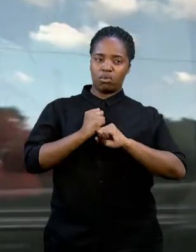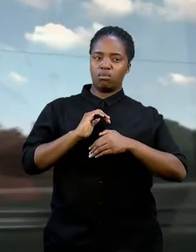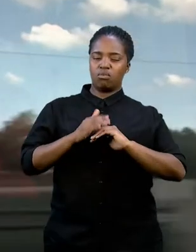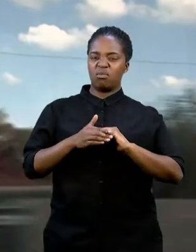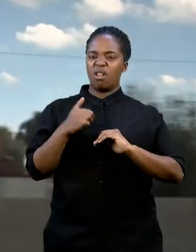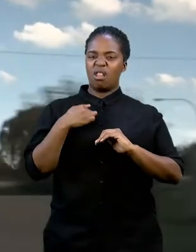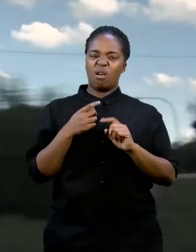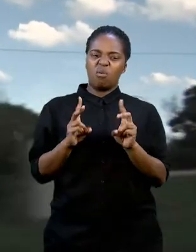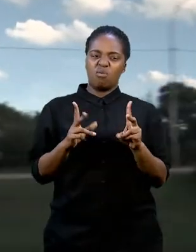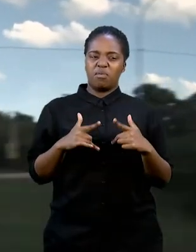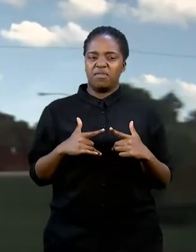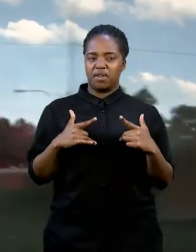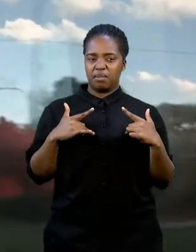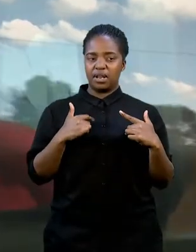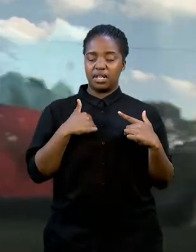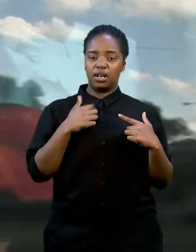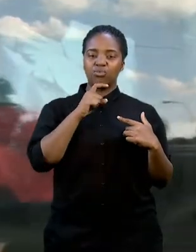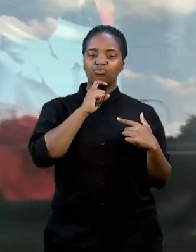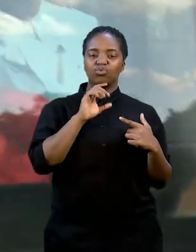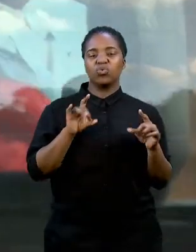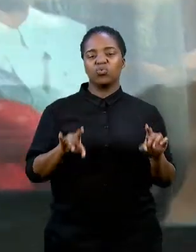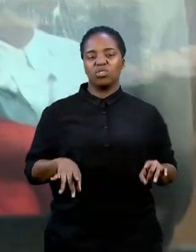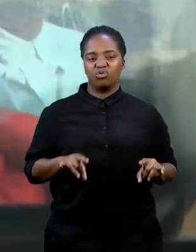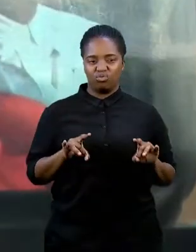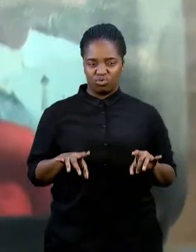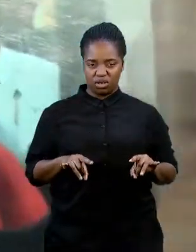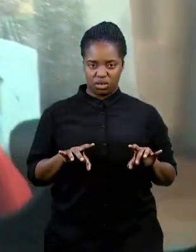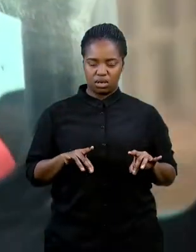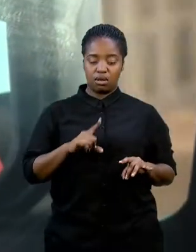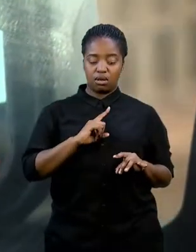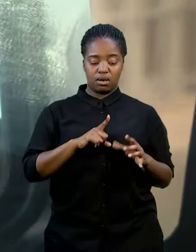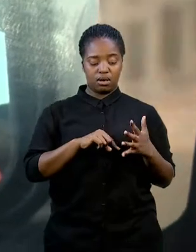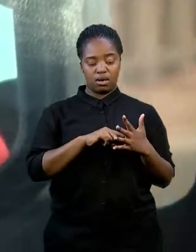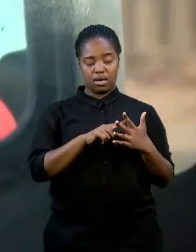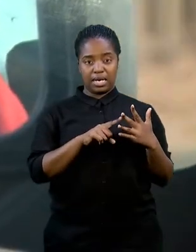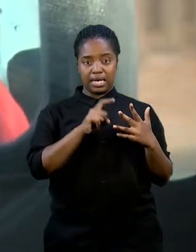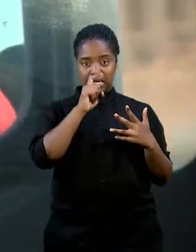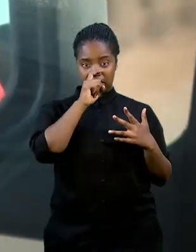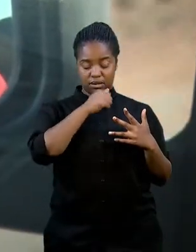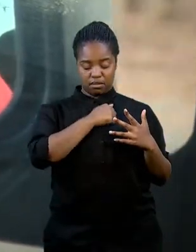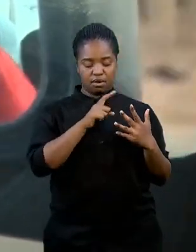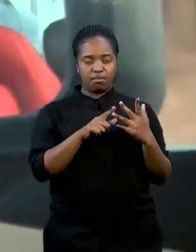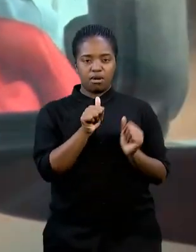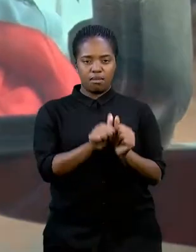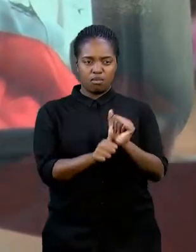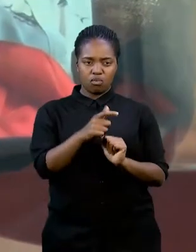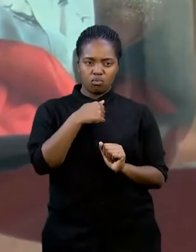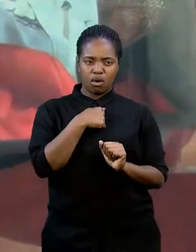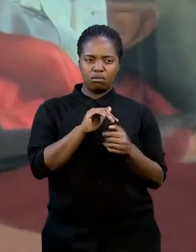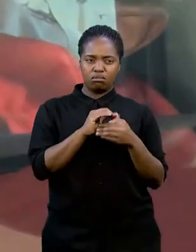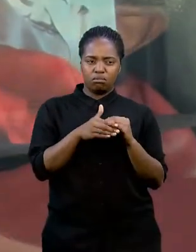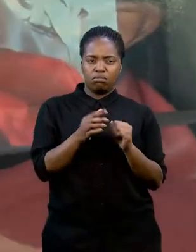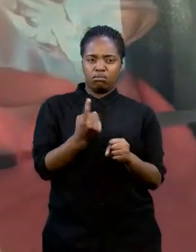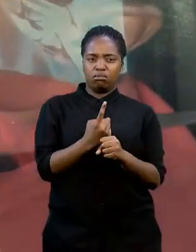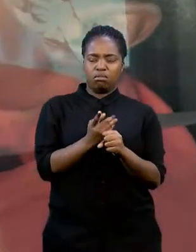ku famba. So ni sungule ka wheelchair. I rirhandzu ra vatswari va mina na va ka hina na